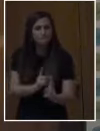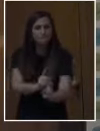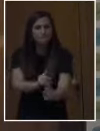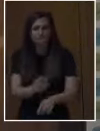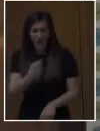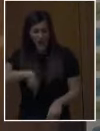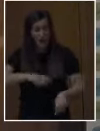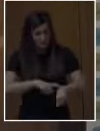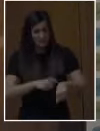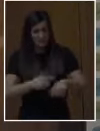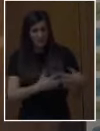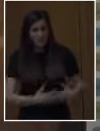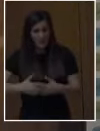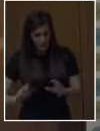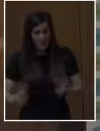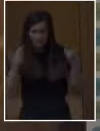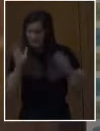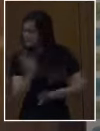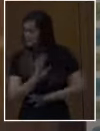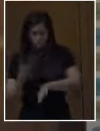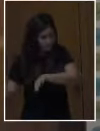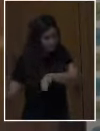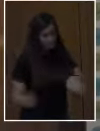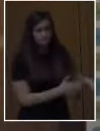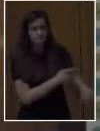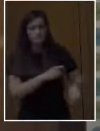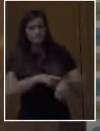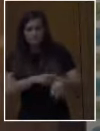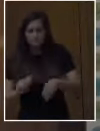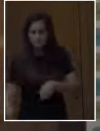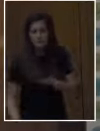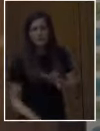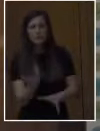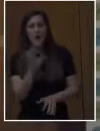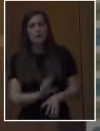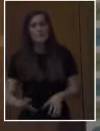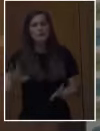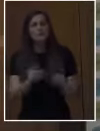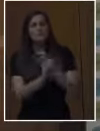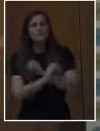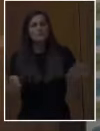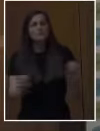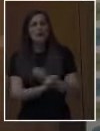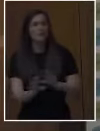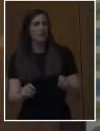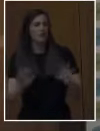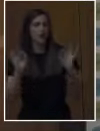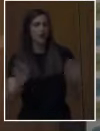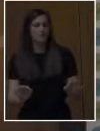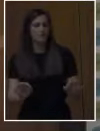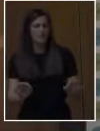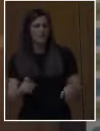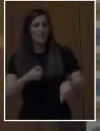επανάστασης. Είμαστε στην εποχή της πληροφορίας. Στην εποχή της πληροφορίας δεν έχει